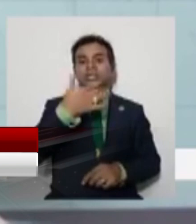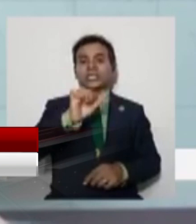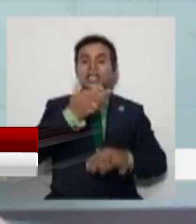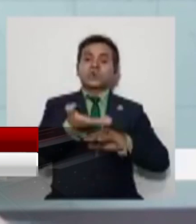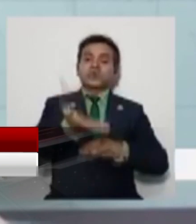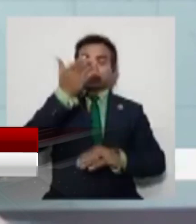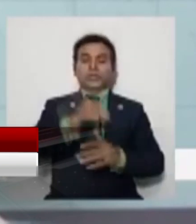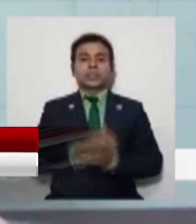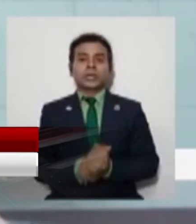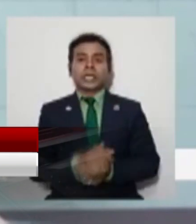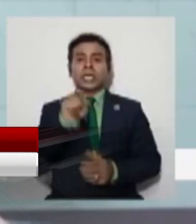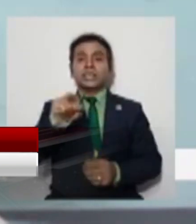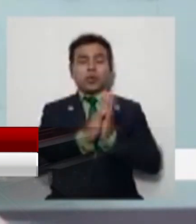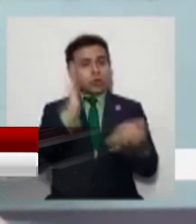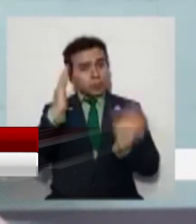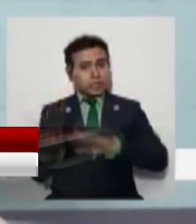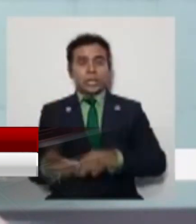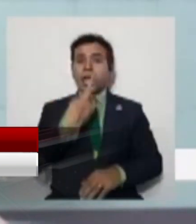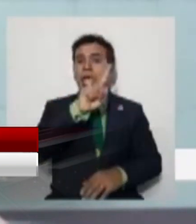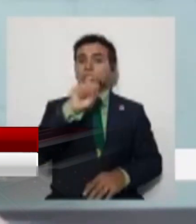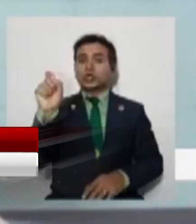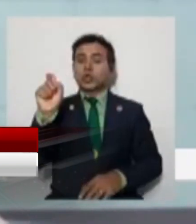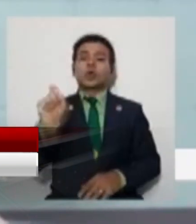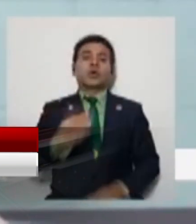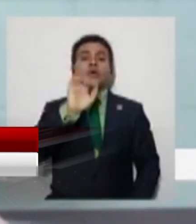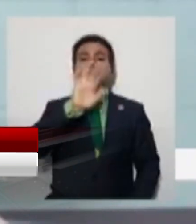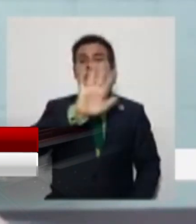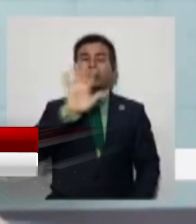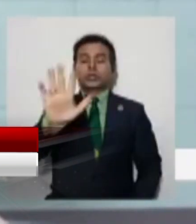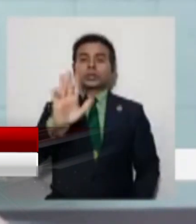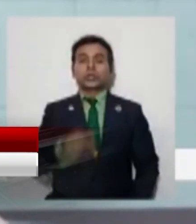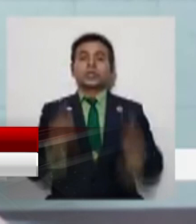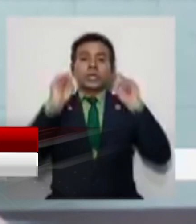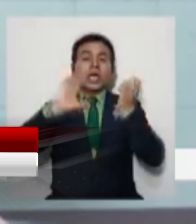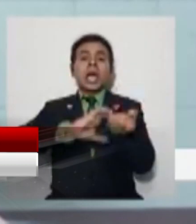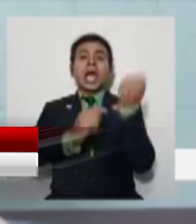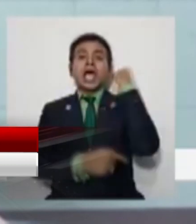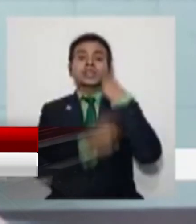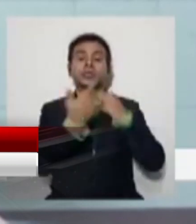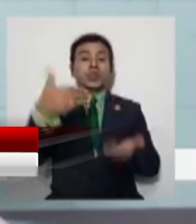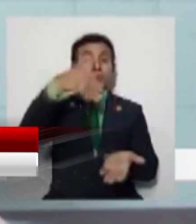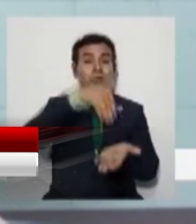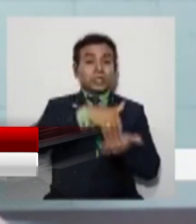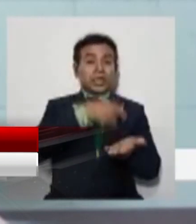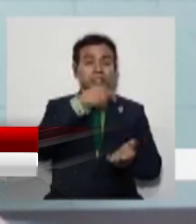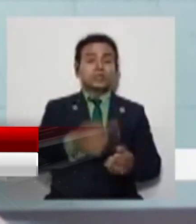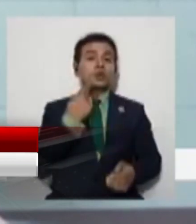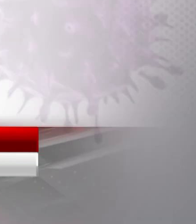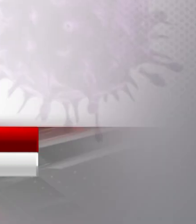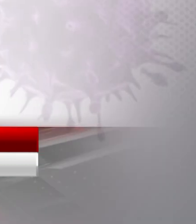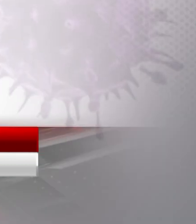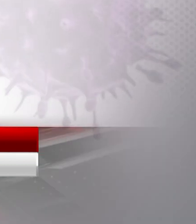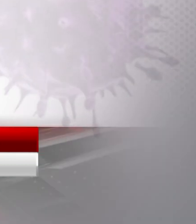মৃত্যু দাঁড়ালো 155 জন, সুস্থ হয়েছেন 8 জন এবং এ পর্যন্ত 139